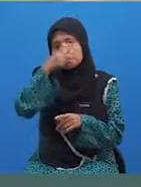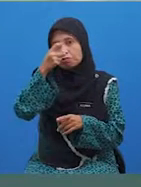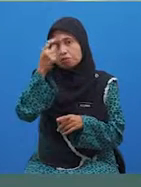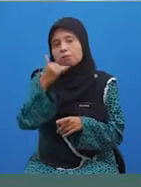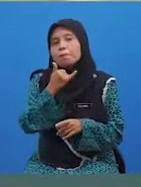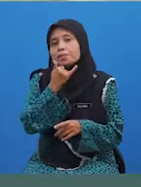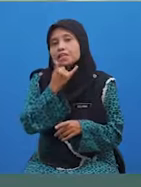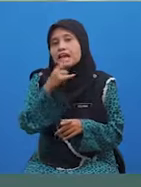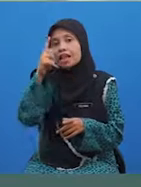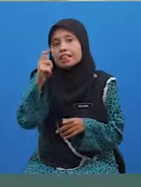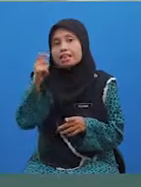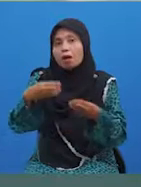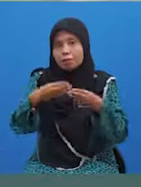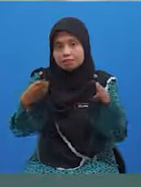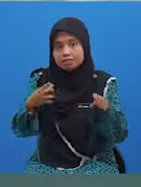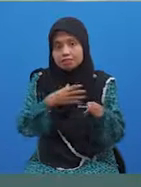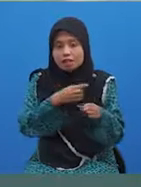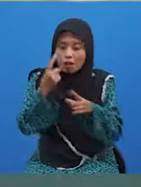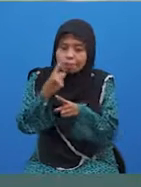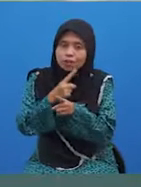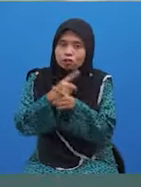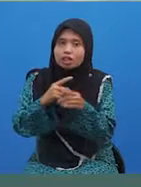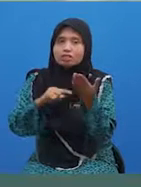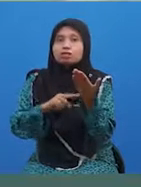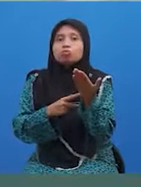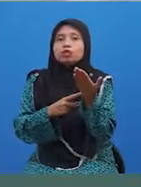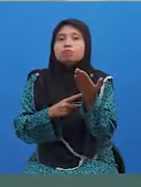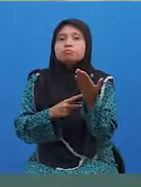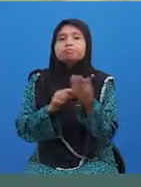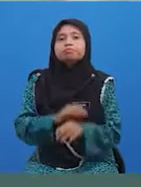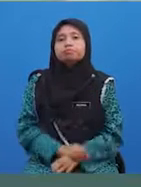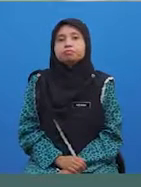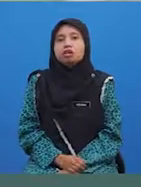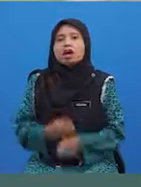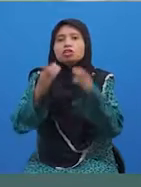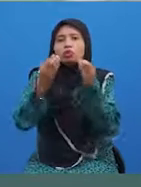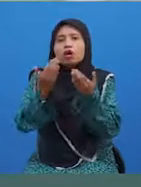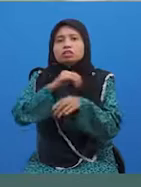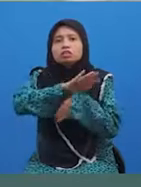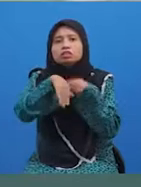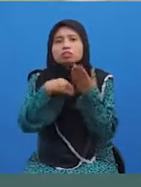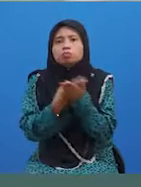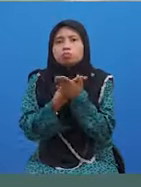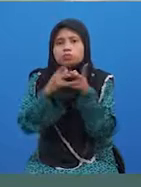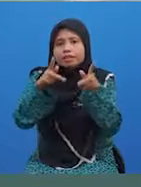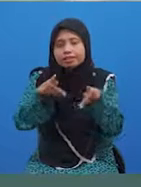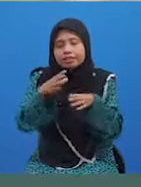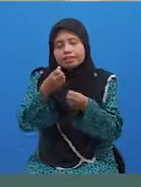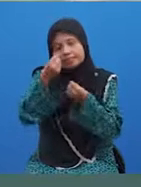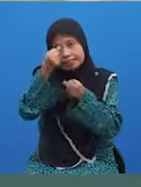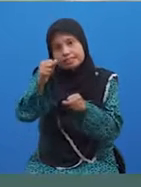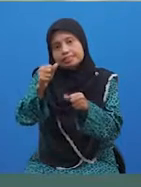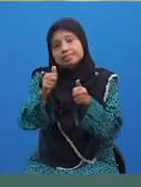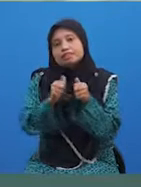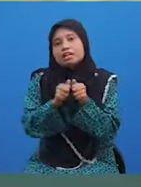kesalahan tata bahasa dan membetulkan semula kesalahannya. Cikgu harap semua pelajar telah bersedia dengan